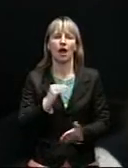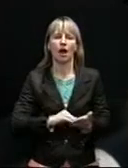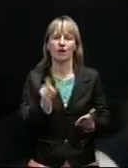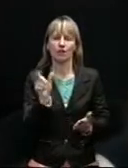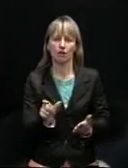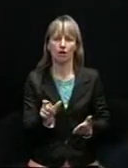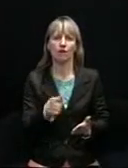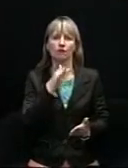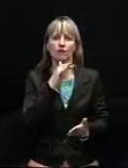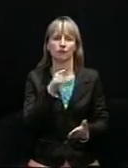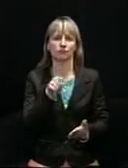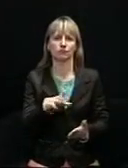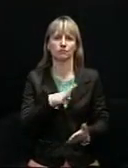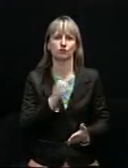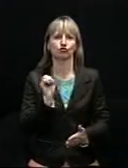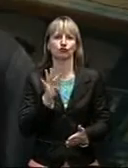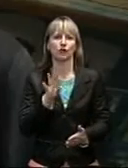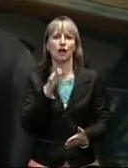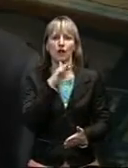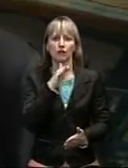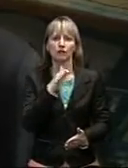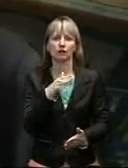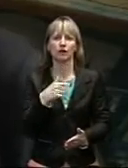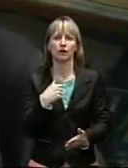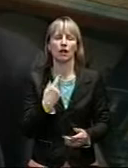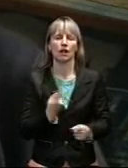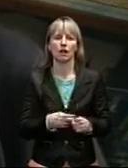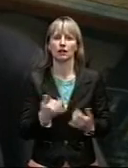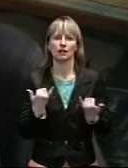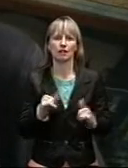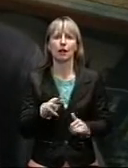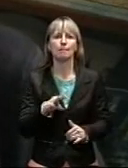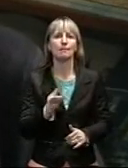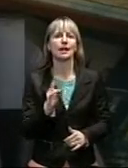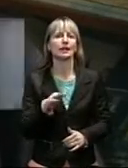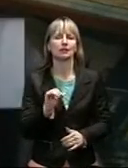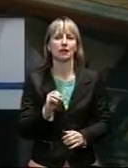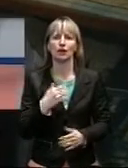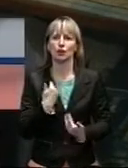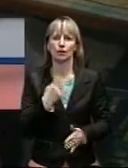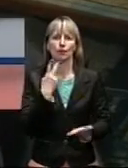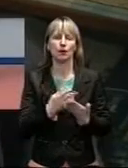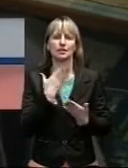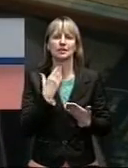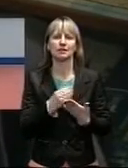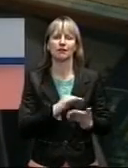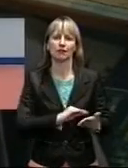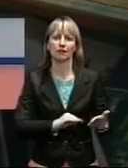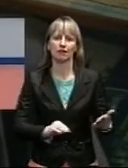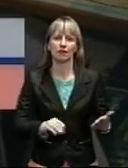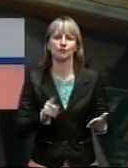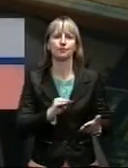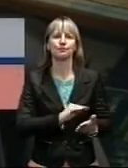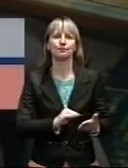момент написання було 14 років. Як це не дивно, Микита не хотів спочатку показувати свій твір, він його писав,